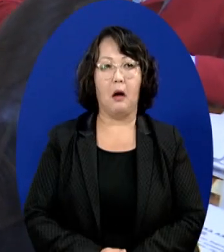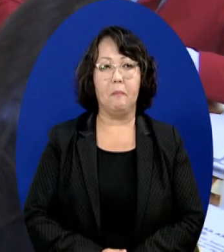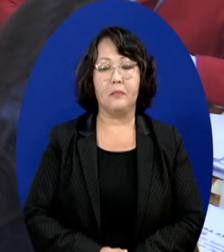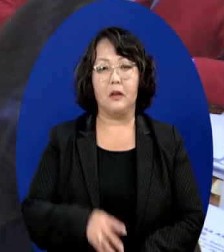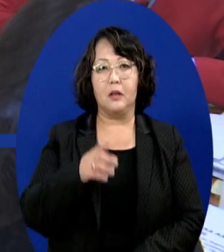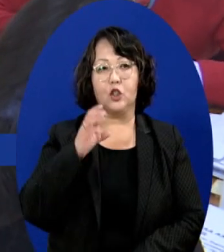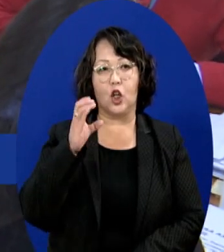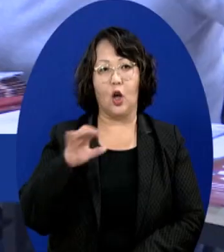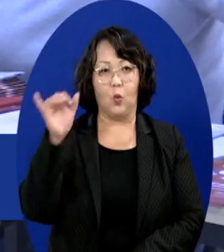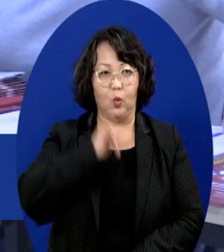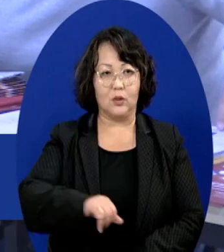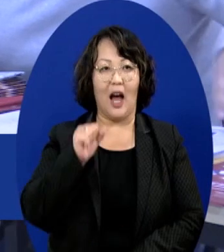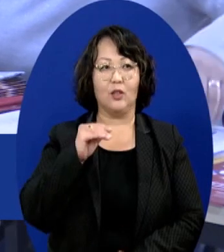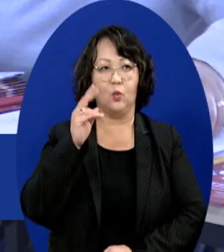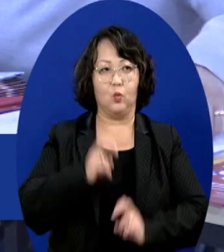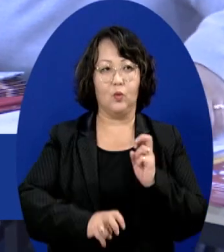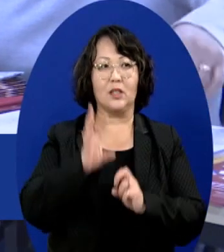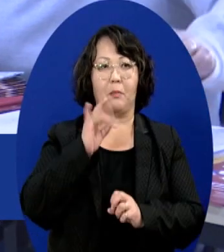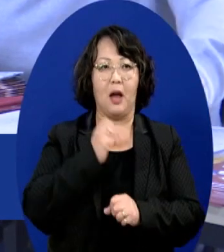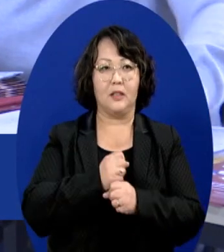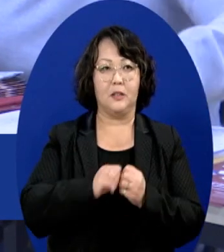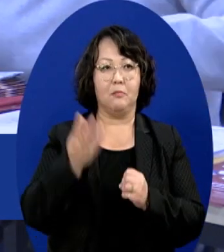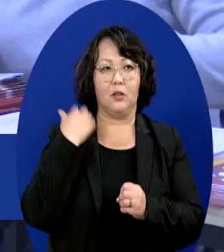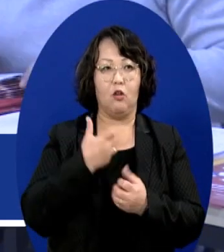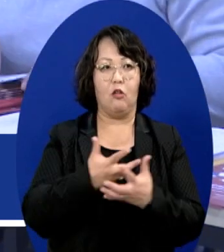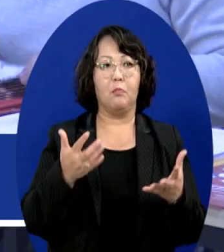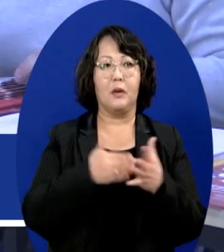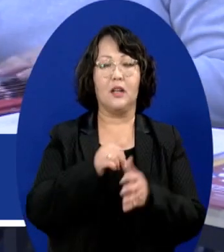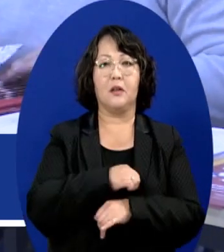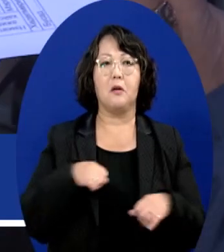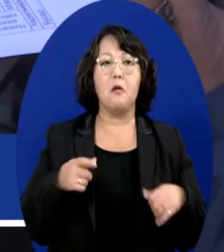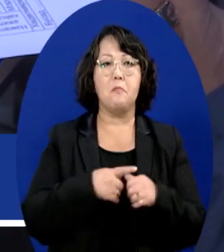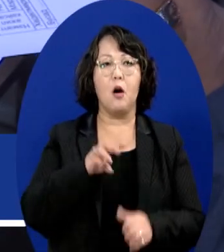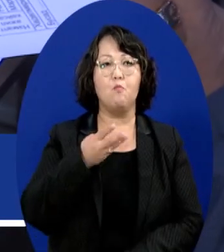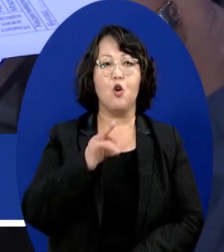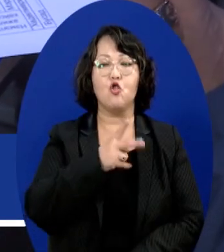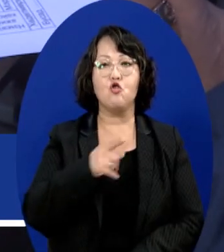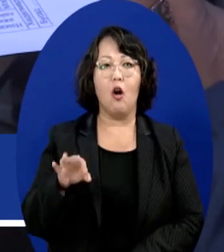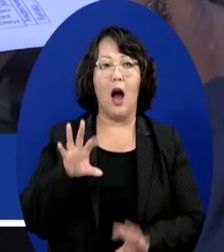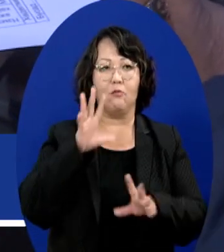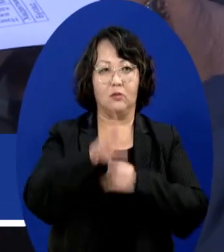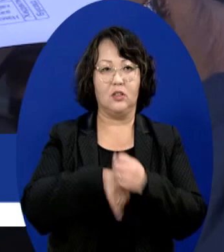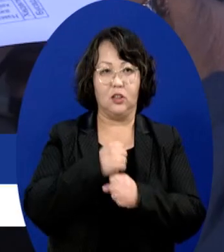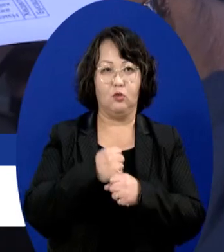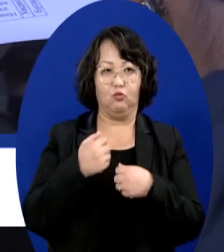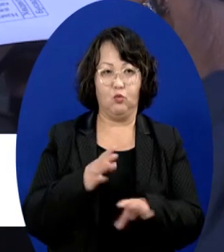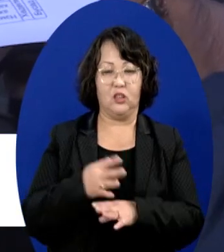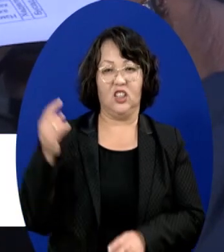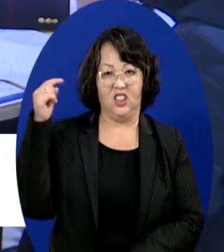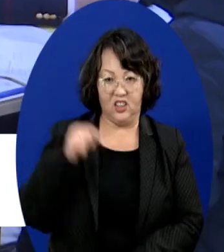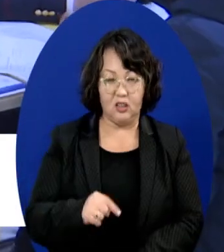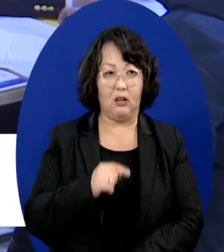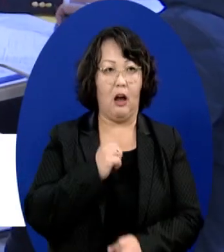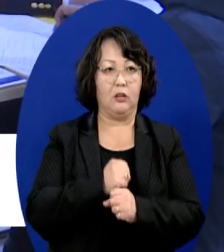Бүгд найрамдах Солонгос улсын аж үйлдвэрийн салбарт ажиллаж байсан олон мянган иргэдийн нэг бол мөнхөө. 10 жилийн дараа эх орондоо ирэхэд түүнд ажлын байрны асуудал хамгийн